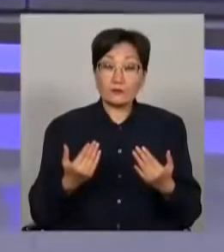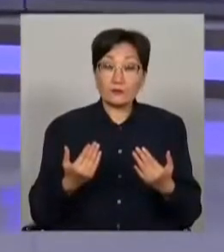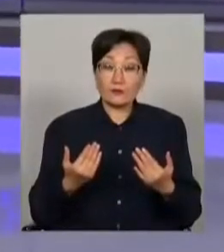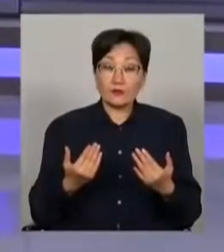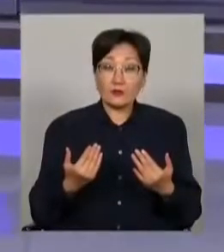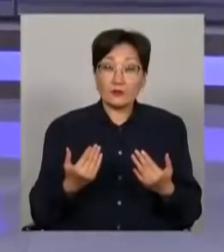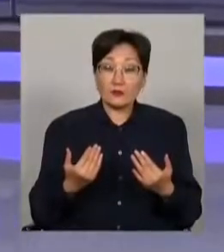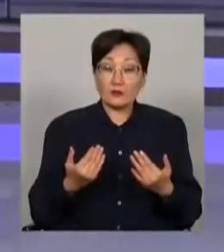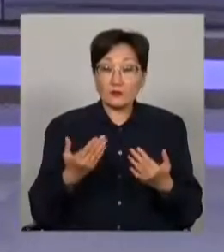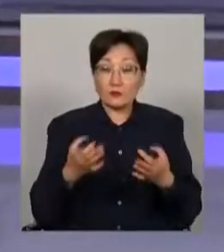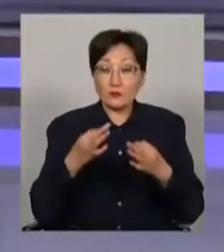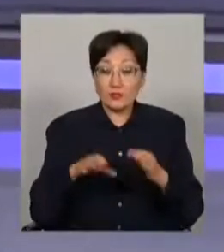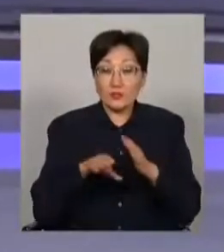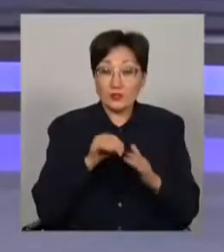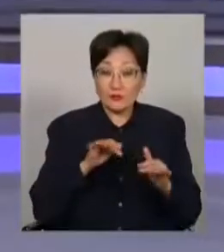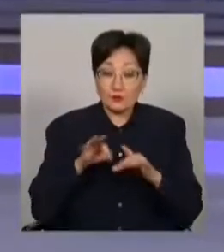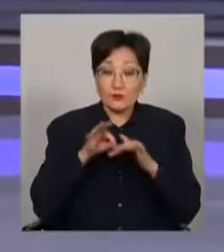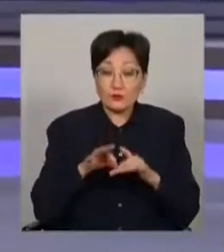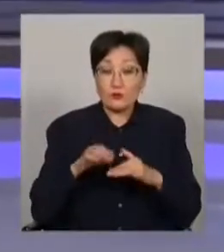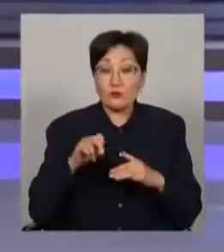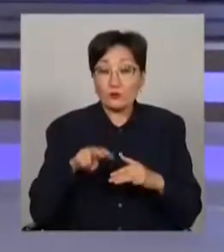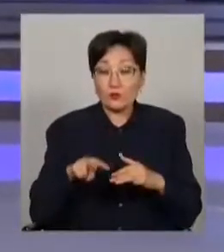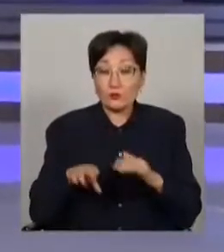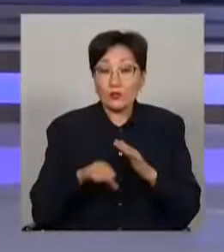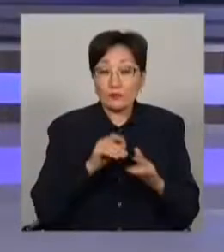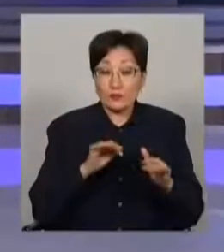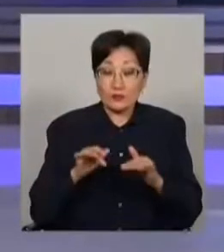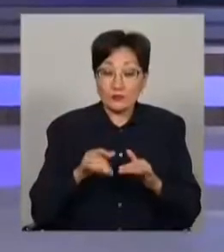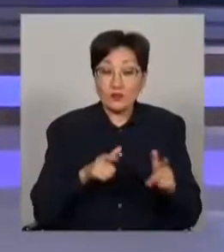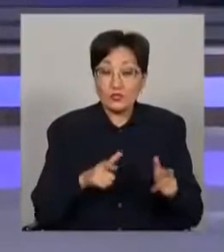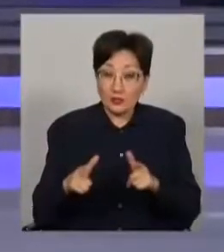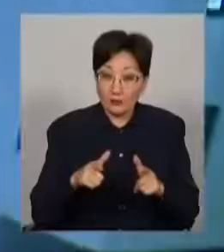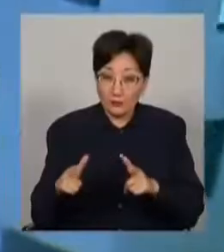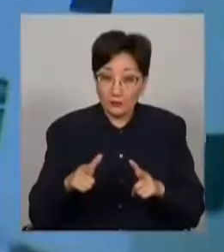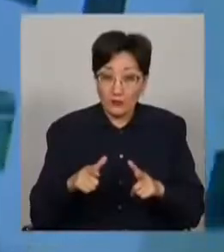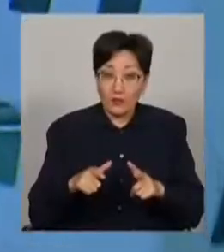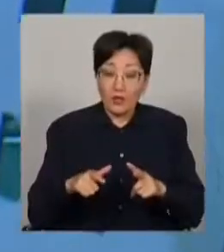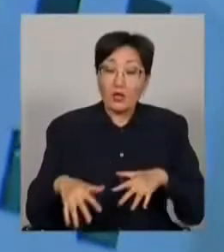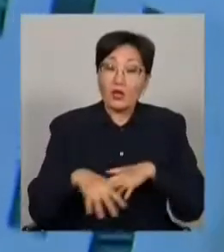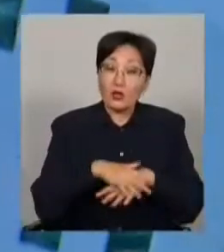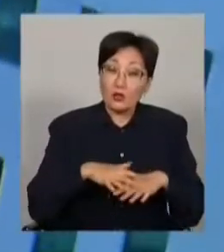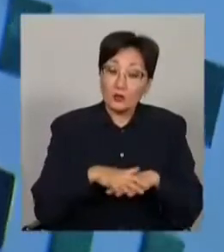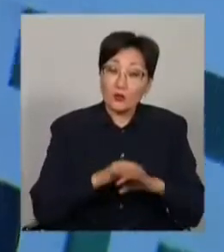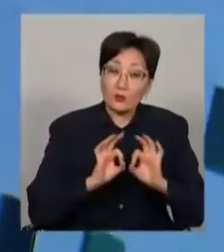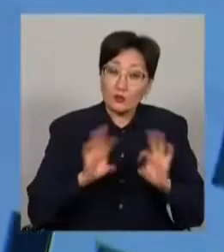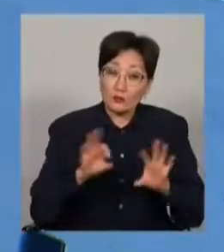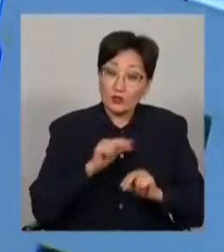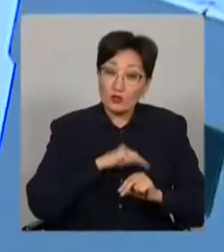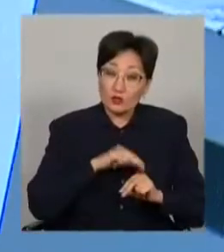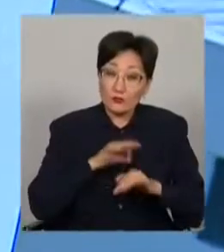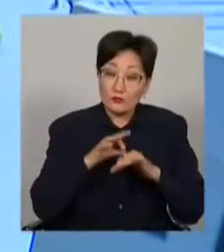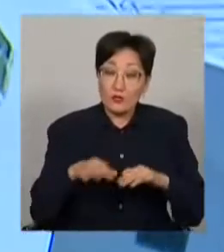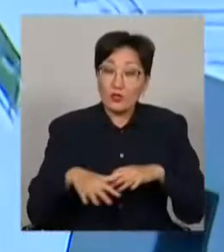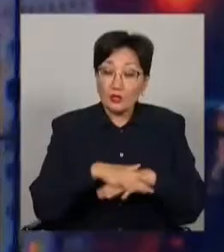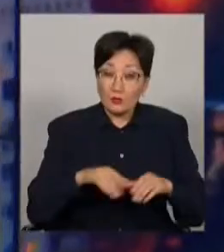жаңа өзіңіз айтып кеттіңіз, референдум болып өтті. Ол референдумның дайындалуына да халық арасында үгіт насихат жұмыстарын жүргізуге